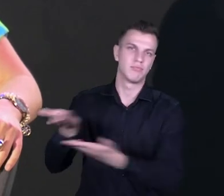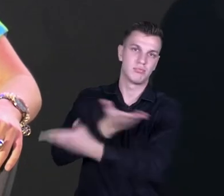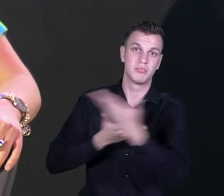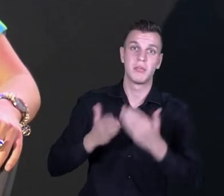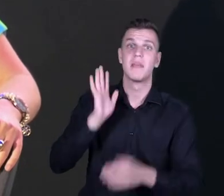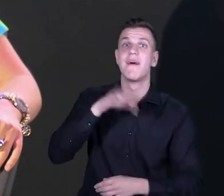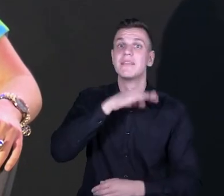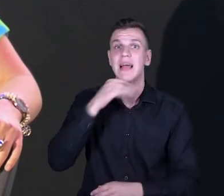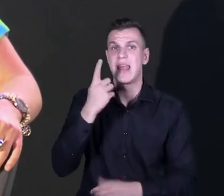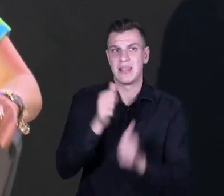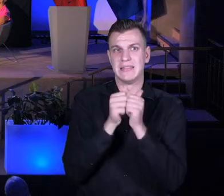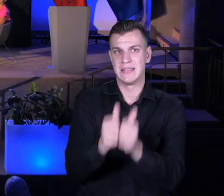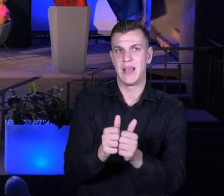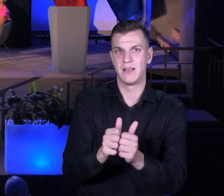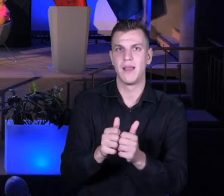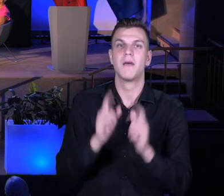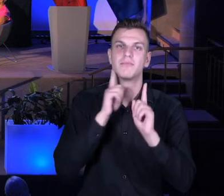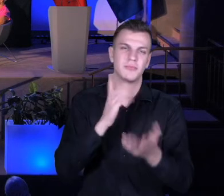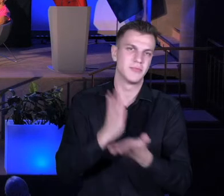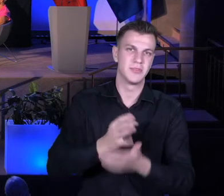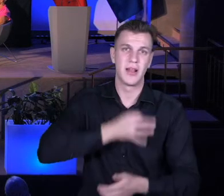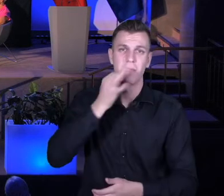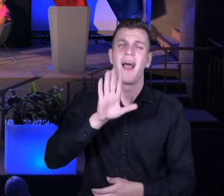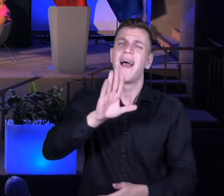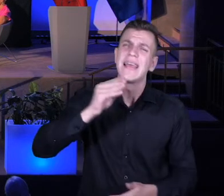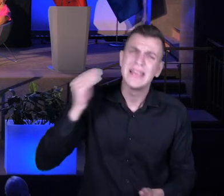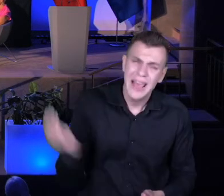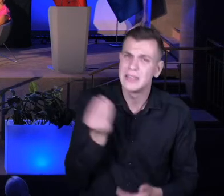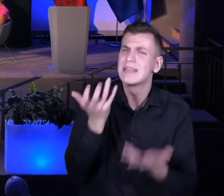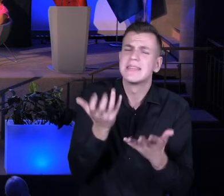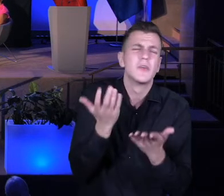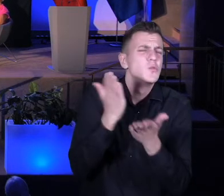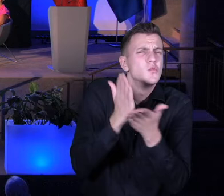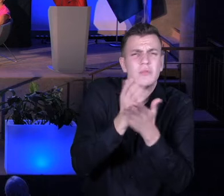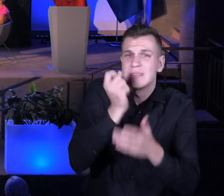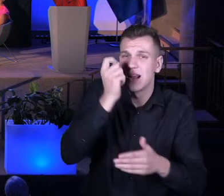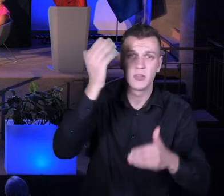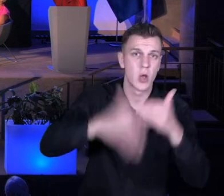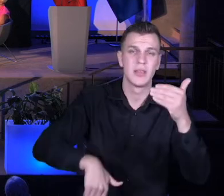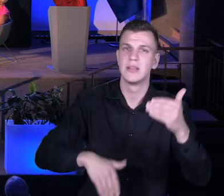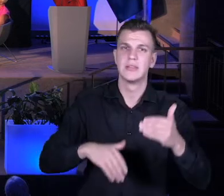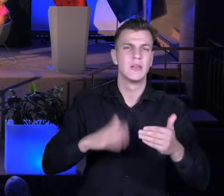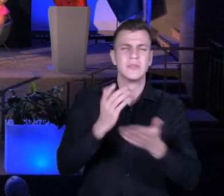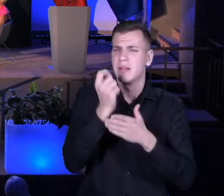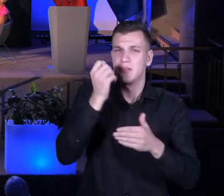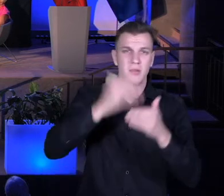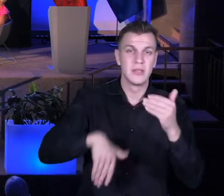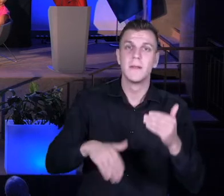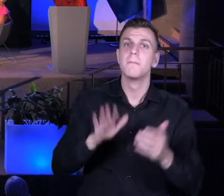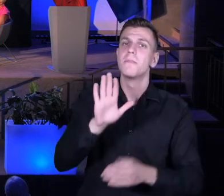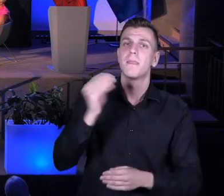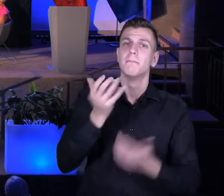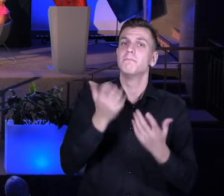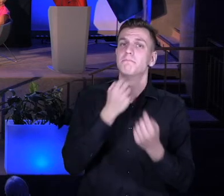jedno zdanie, by było lepiej. Ja tylko jeszcze dopowiem, jeżeli mogę, już końcówka, bo ale chciałabym końcówka tylko powiedzieć, że